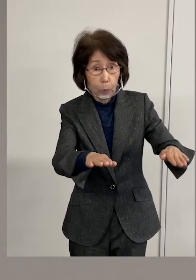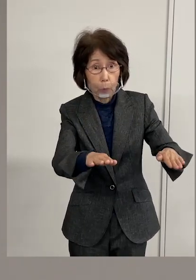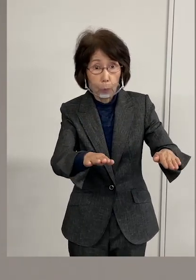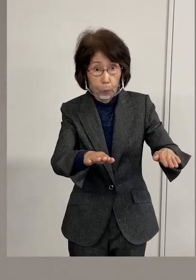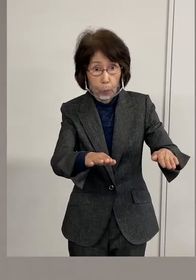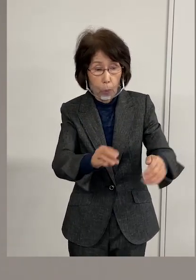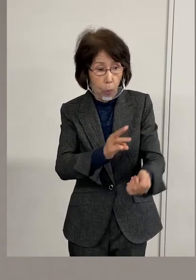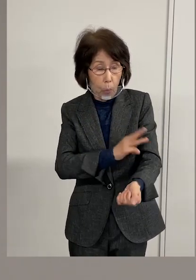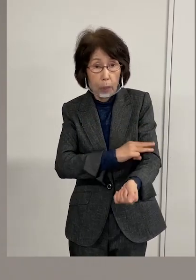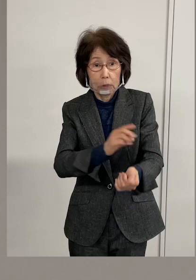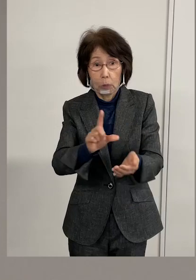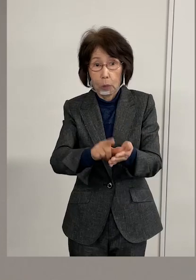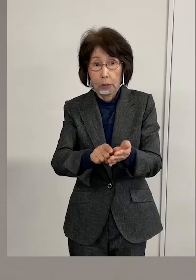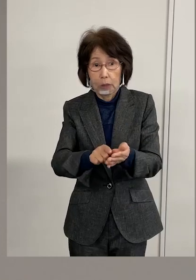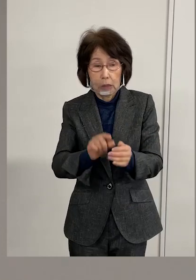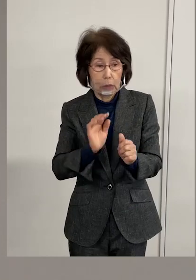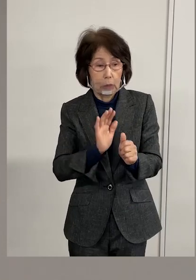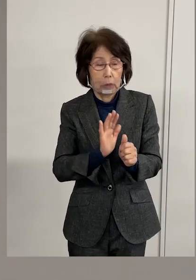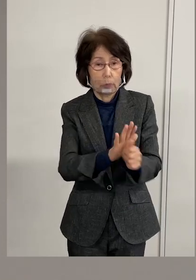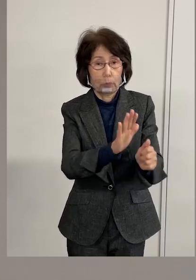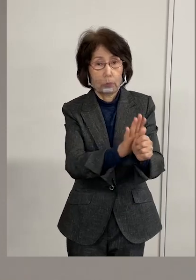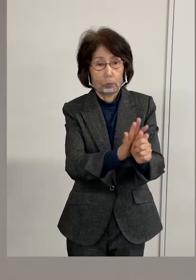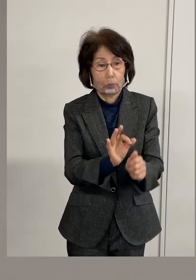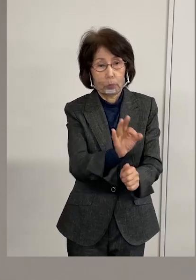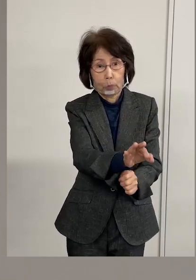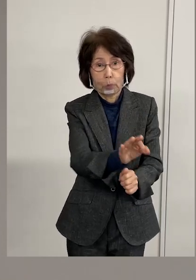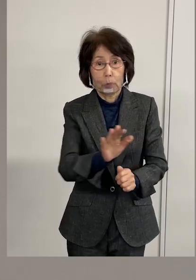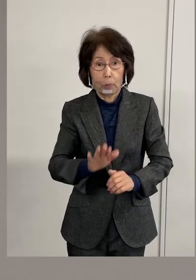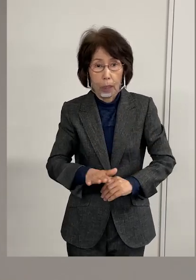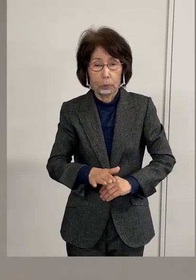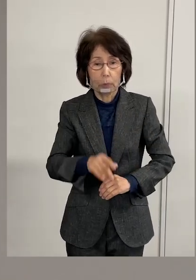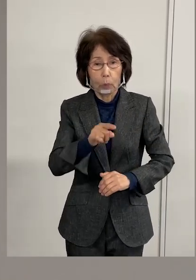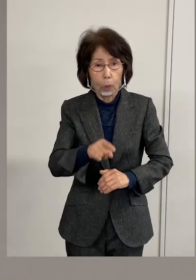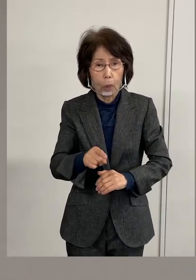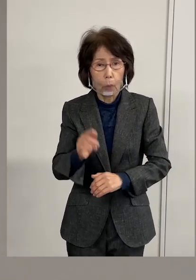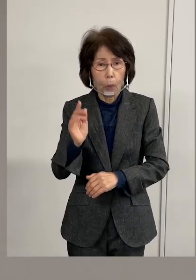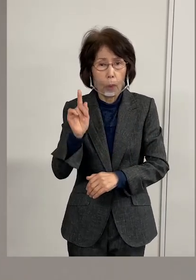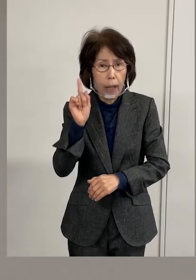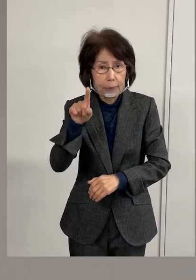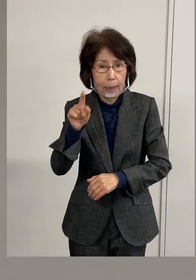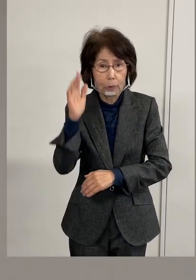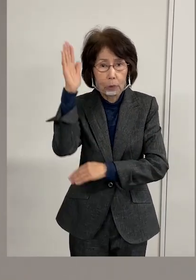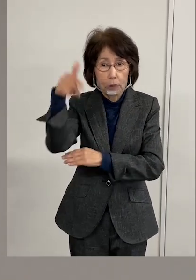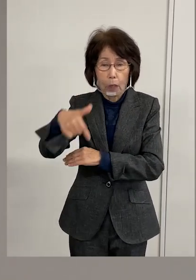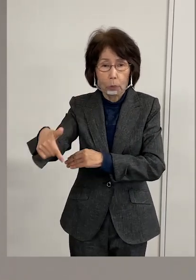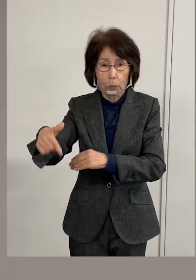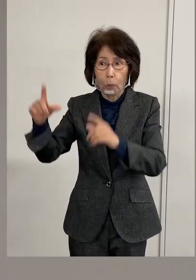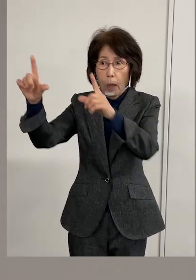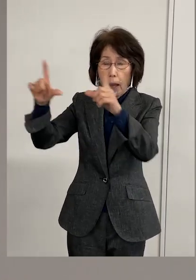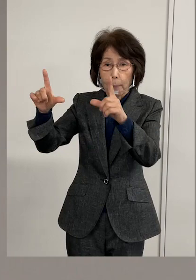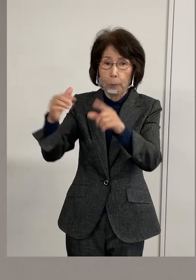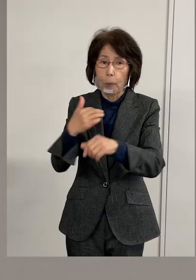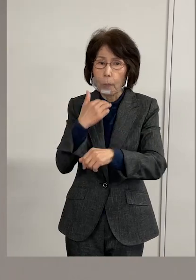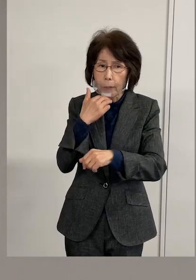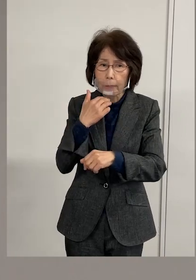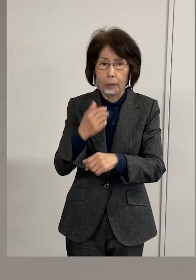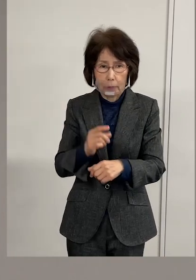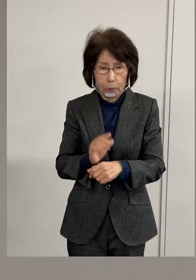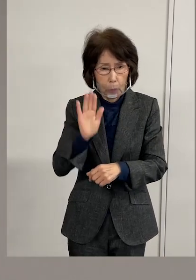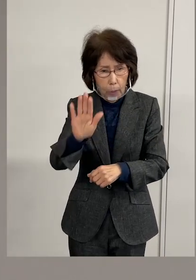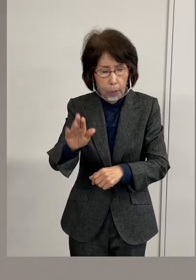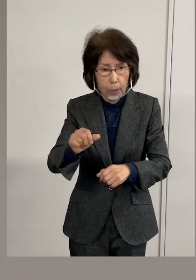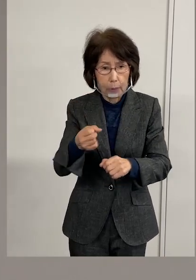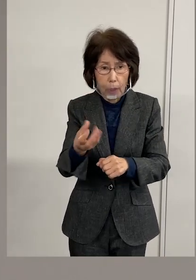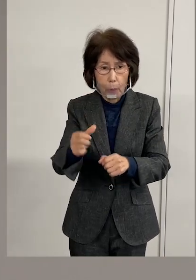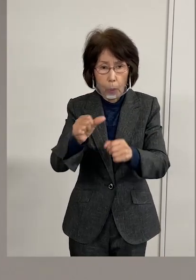ておりますが、このあたりがどうなるかというところも、明日の政府の発表を見ながらですね、また対応を令和